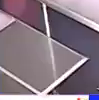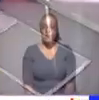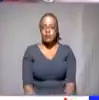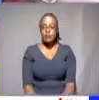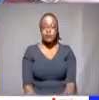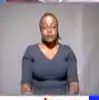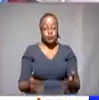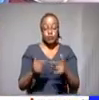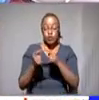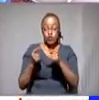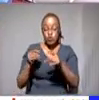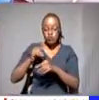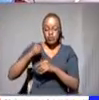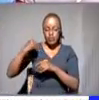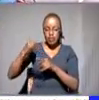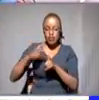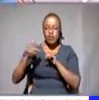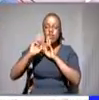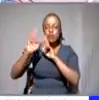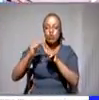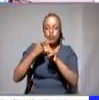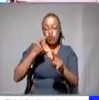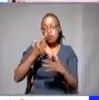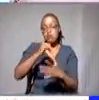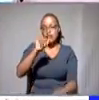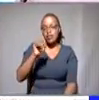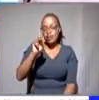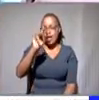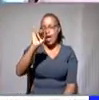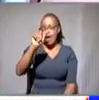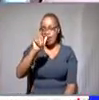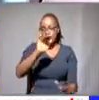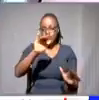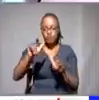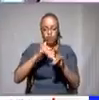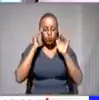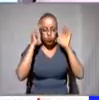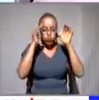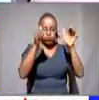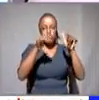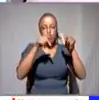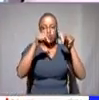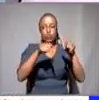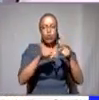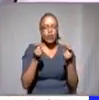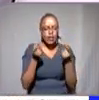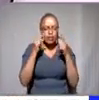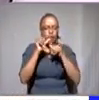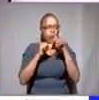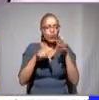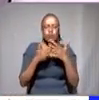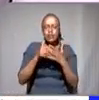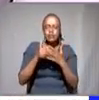Haya, tukiuma mwono shio rifoti tuare hero ni masi wandi wa mwuridhiri utukire mkiro wa studio. Mwuda nyomo di tuuta ukiro. Ukiro ligi homene